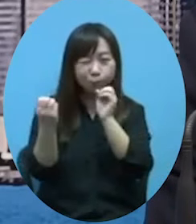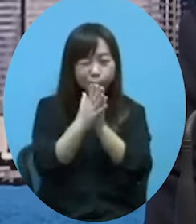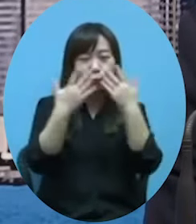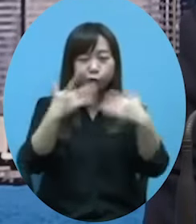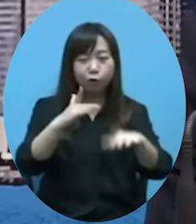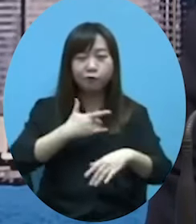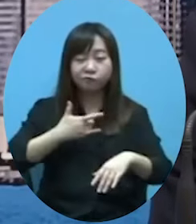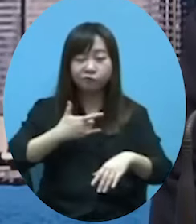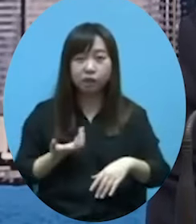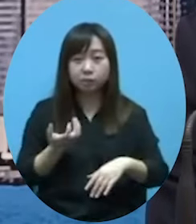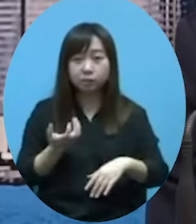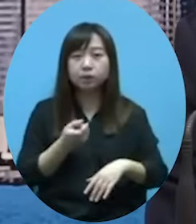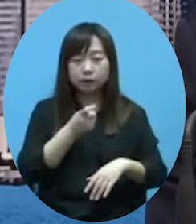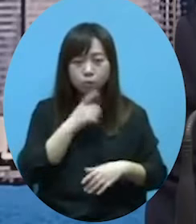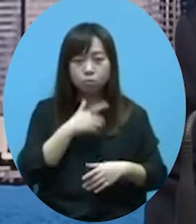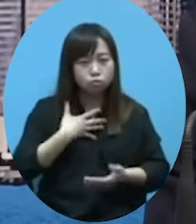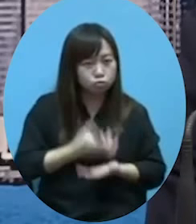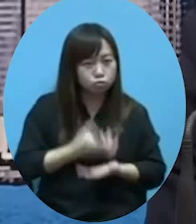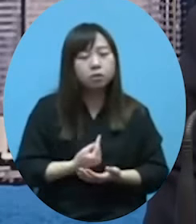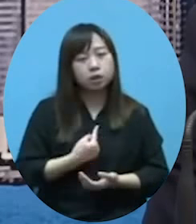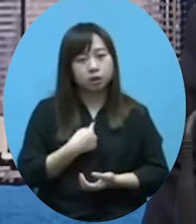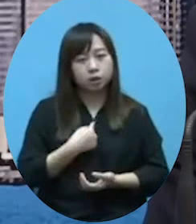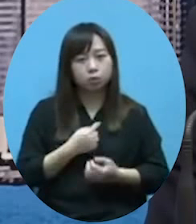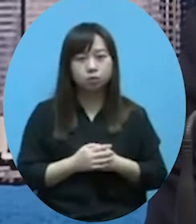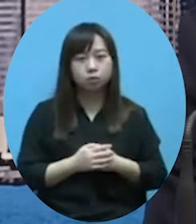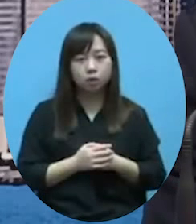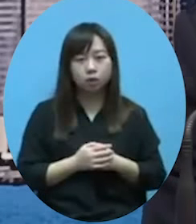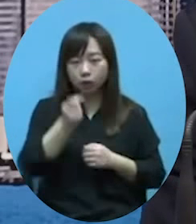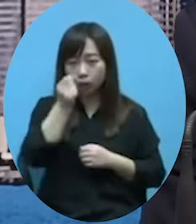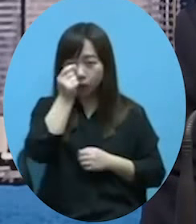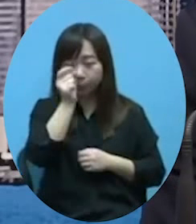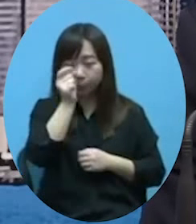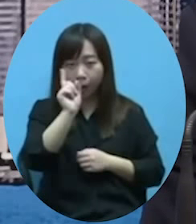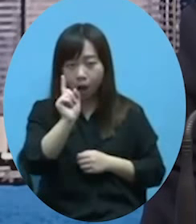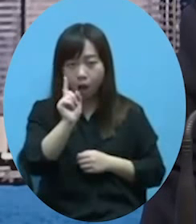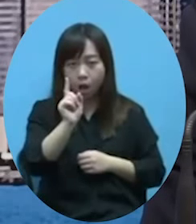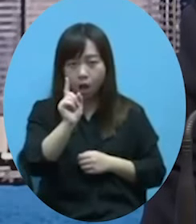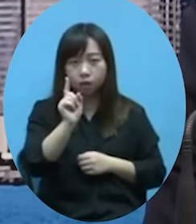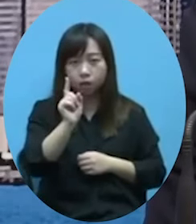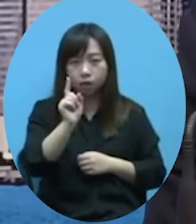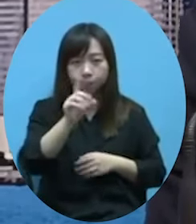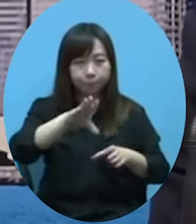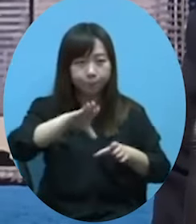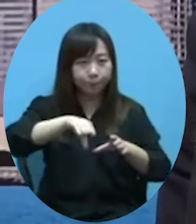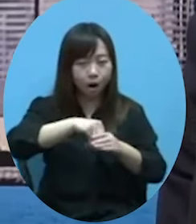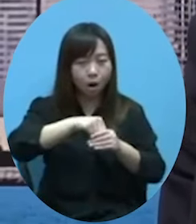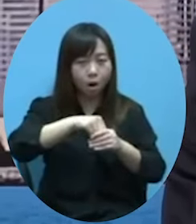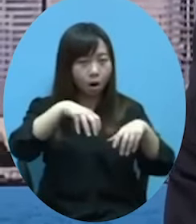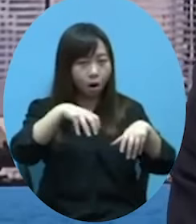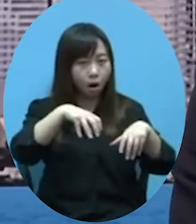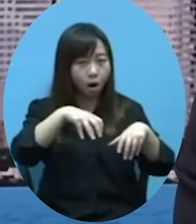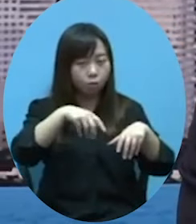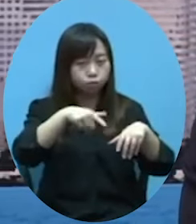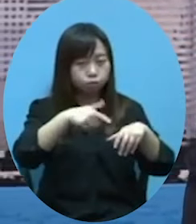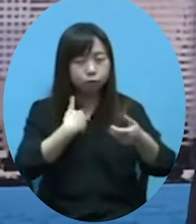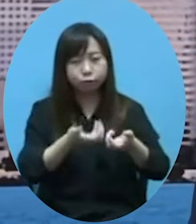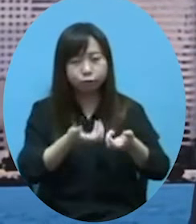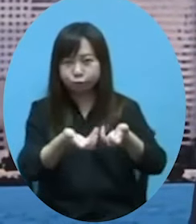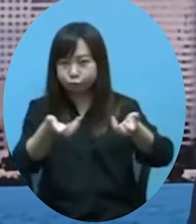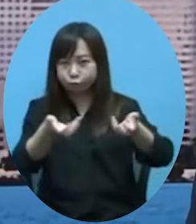毒是陽性就要小心一點是的特別是小心包括是那隻狗要來我們要隔離